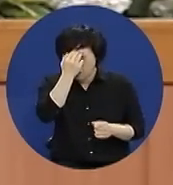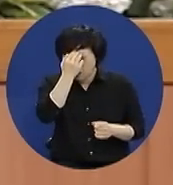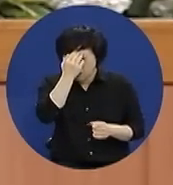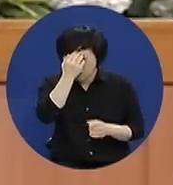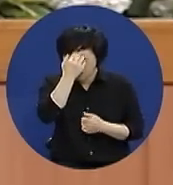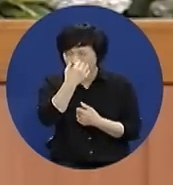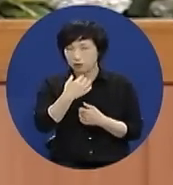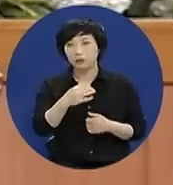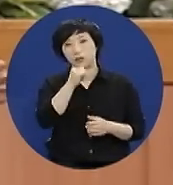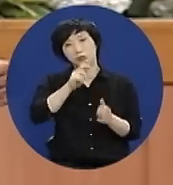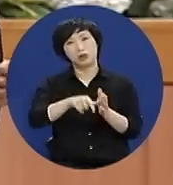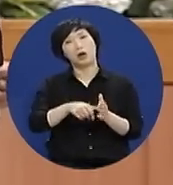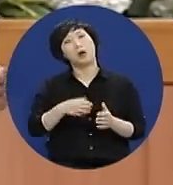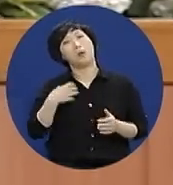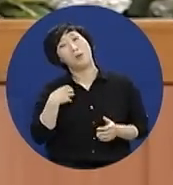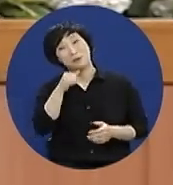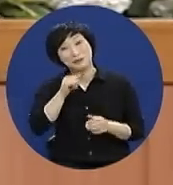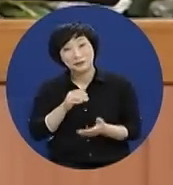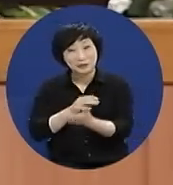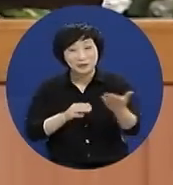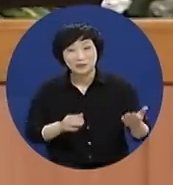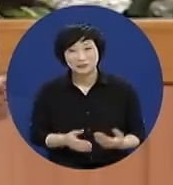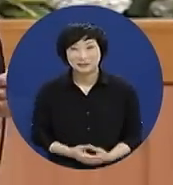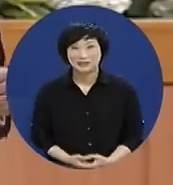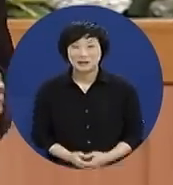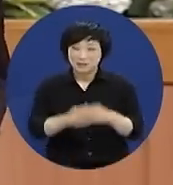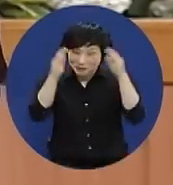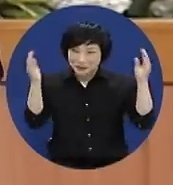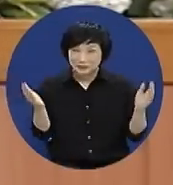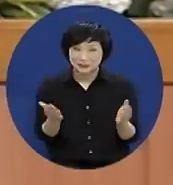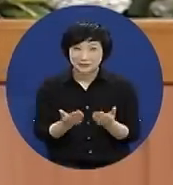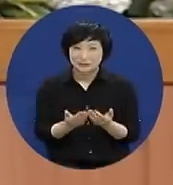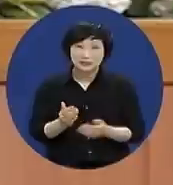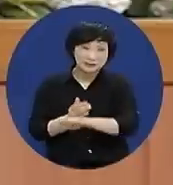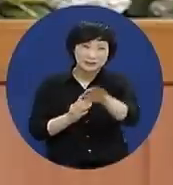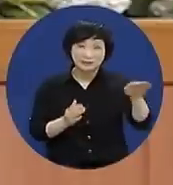人たちのため悩まされることを考えてみます